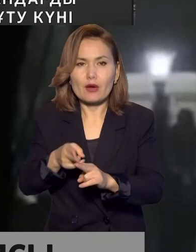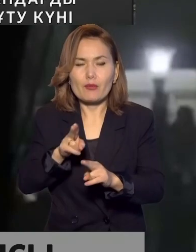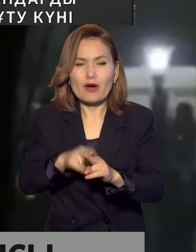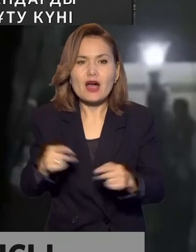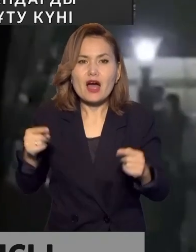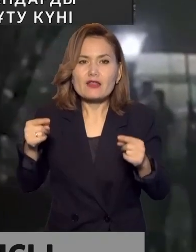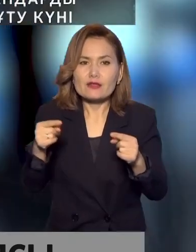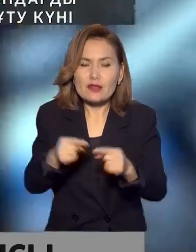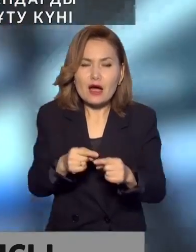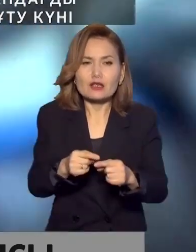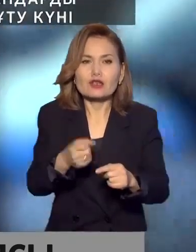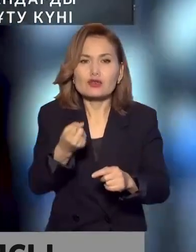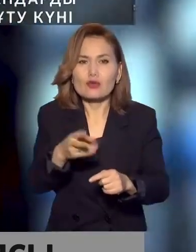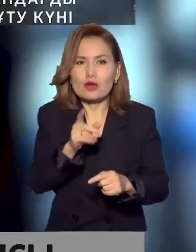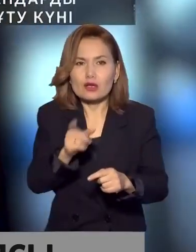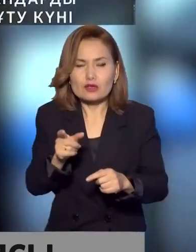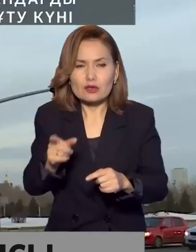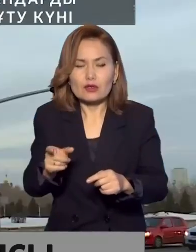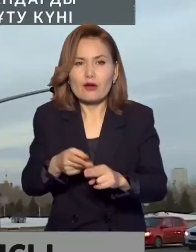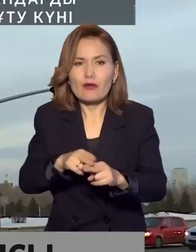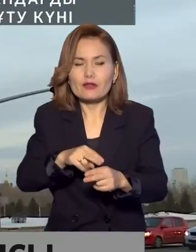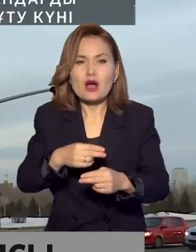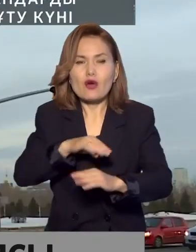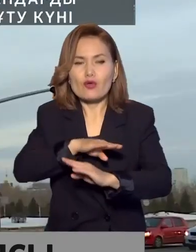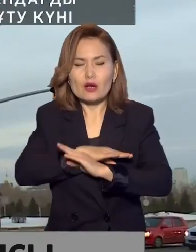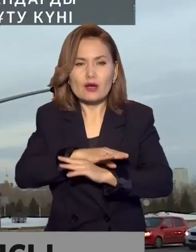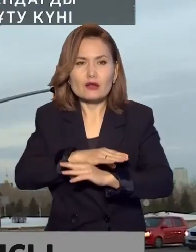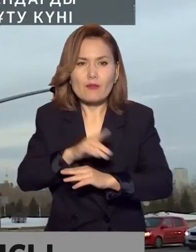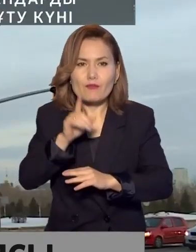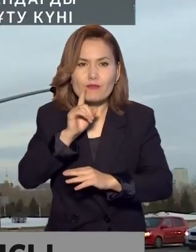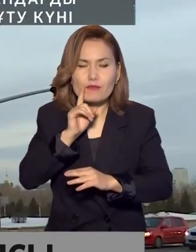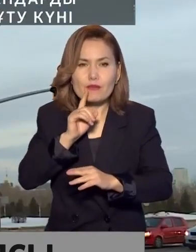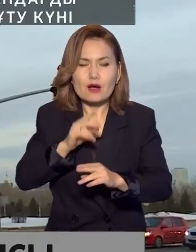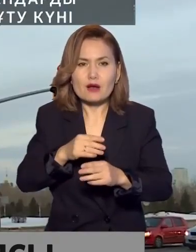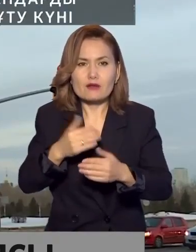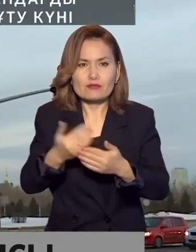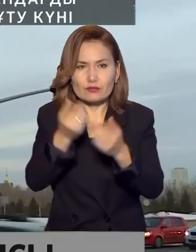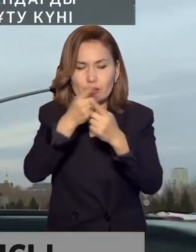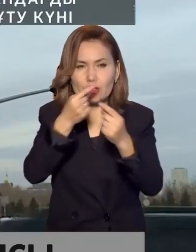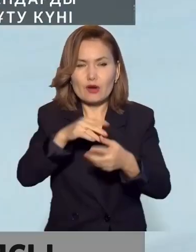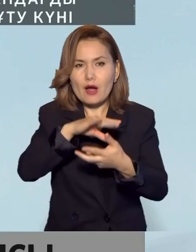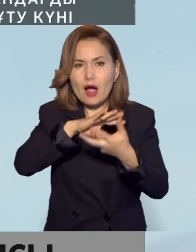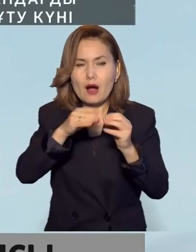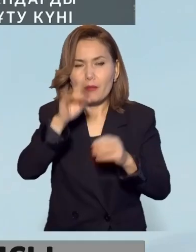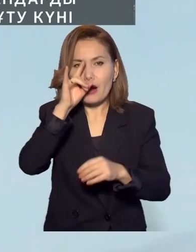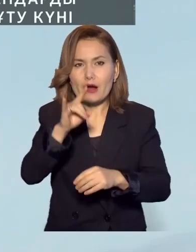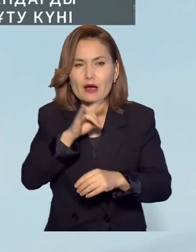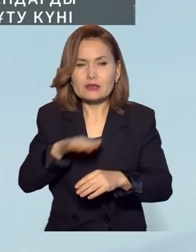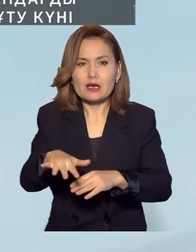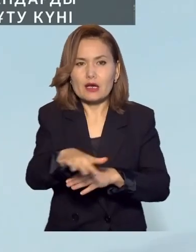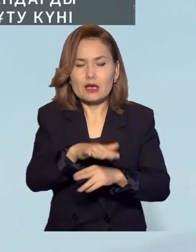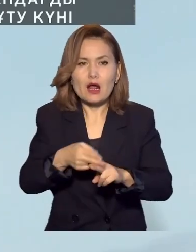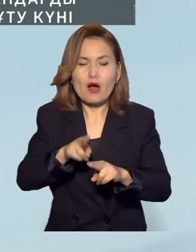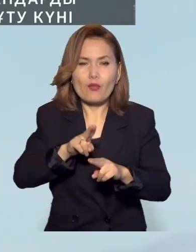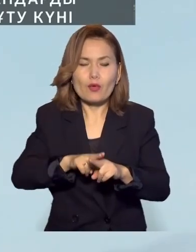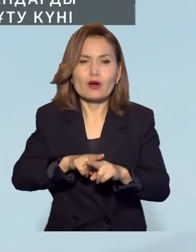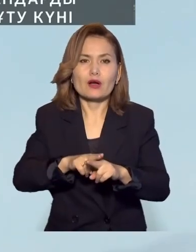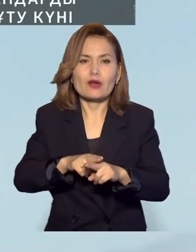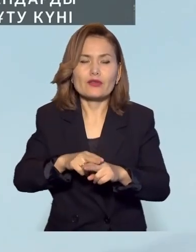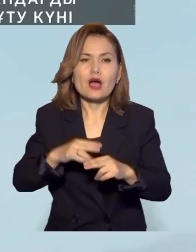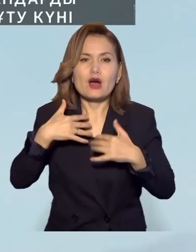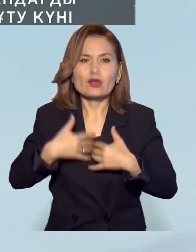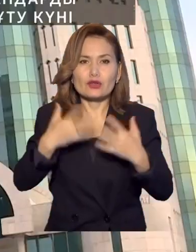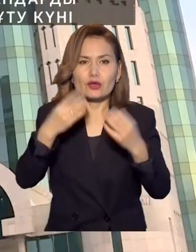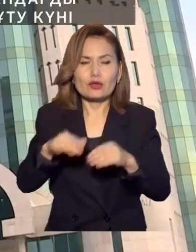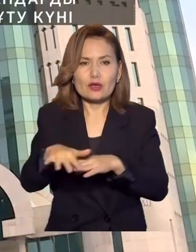нақты саны әлі белгісіз. Тәуелсіздік алған 1991 жылдан бері Қазақстанда аза тұту күні осымен 11-ші